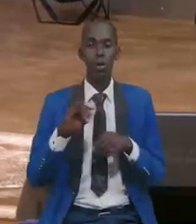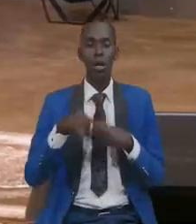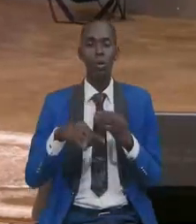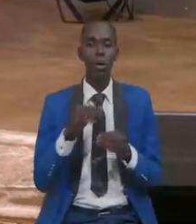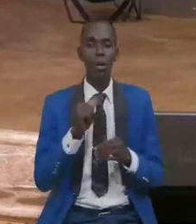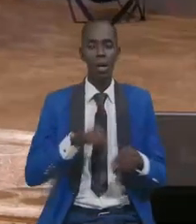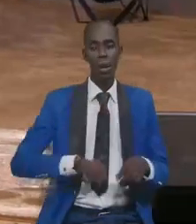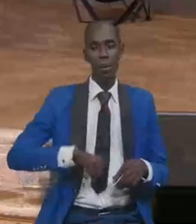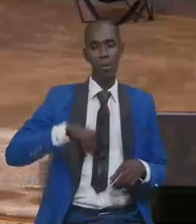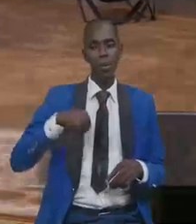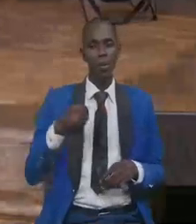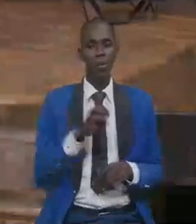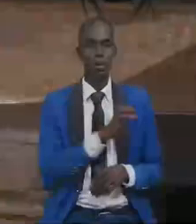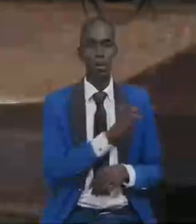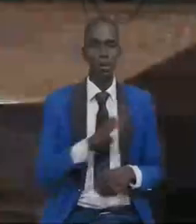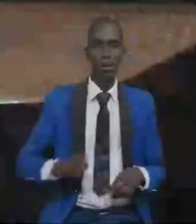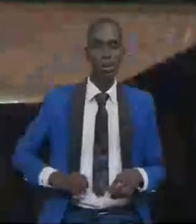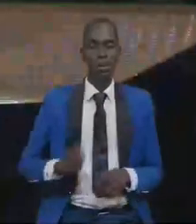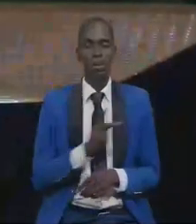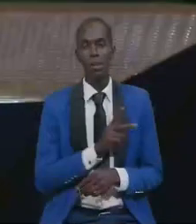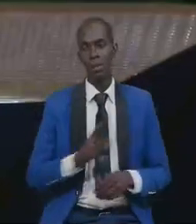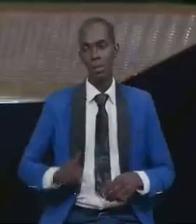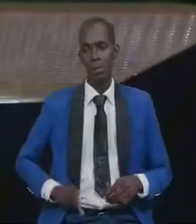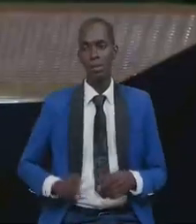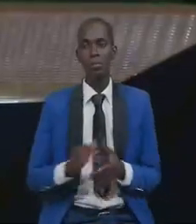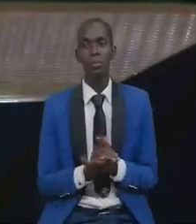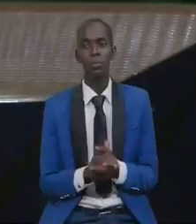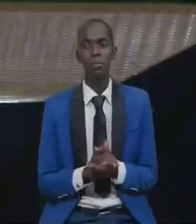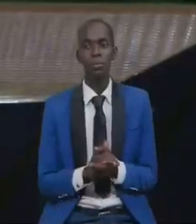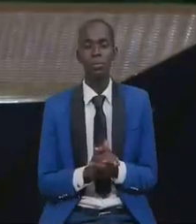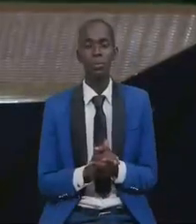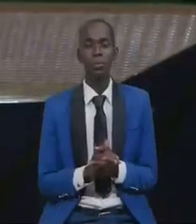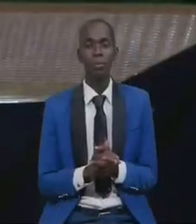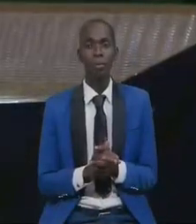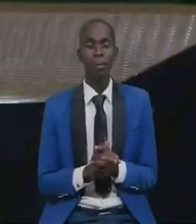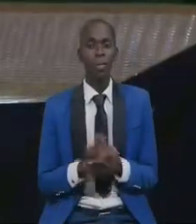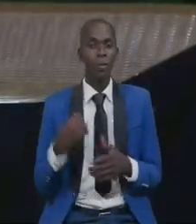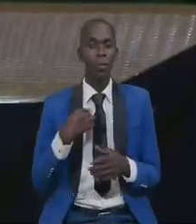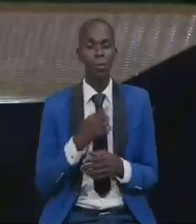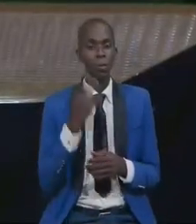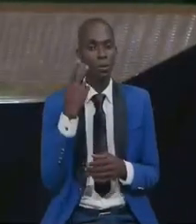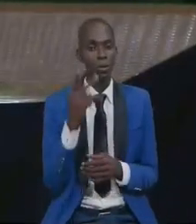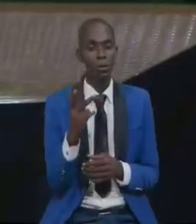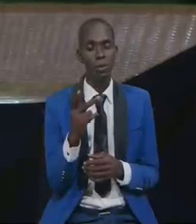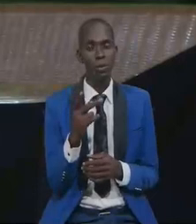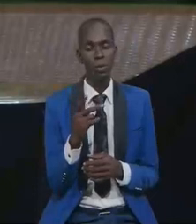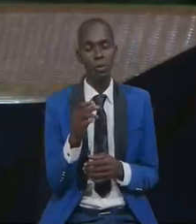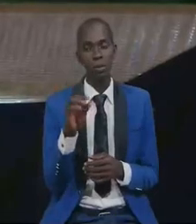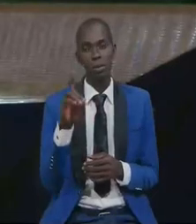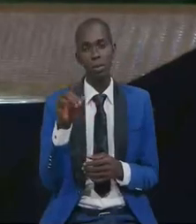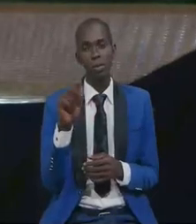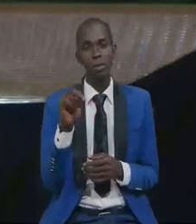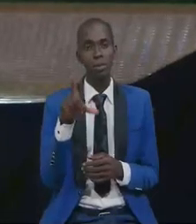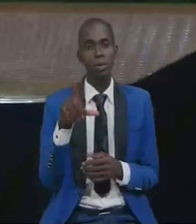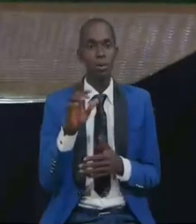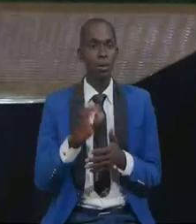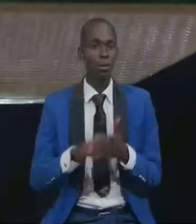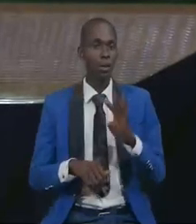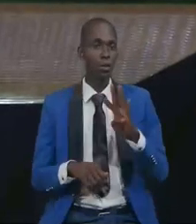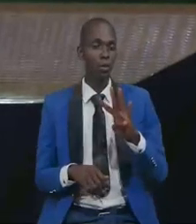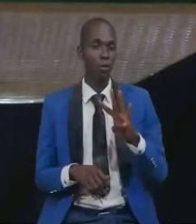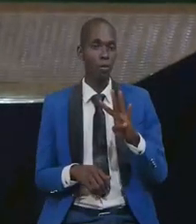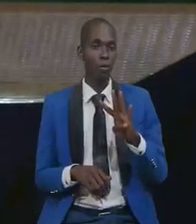roi orgueilleux et tous les hommes orgueilleux ». Nous voyons Daniel 4, verset 1 jusqu'au